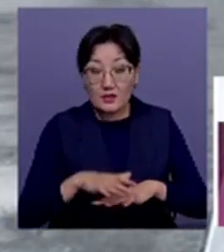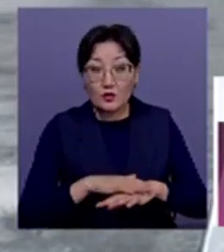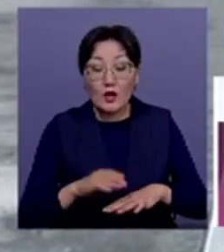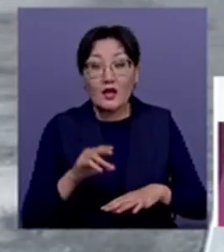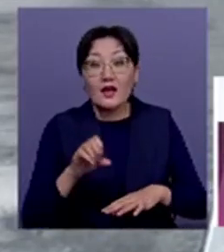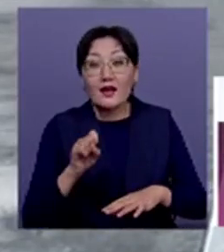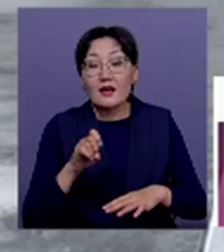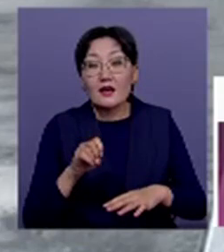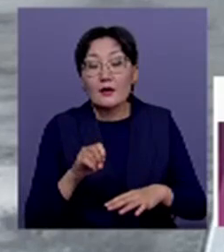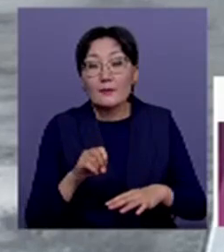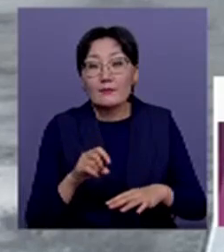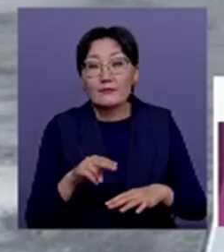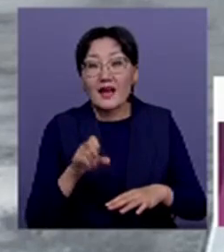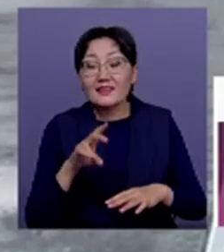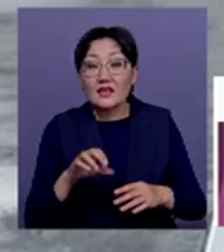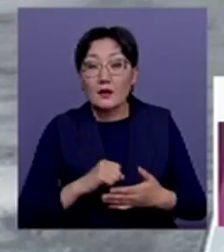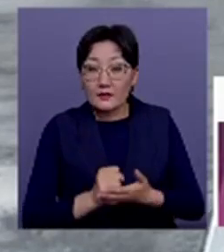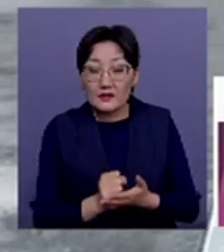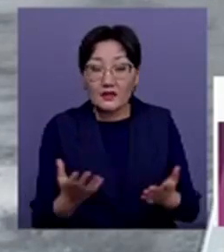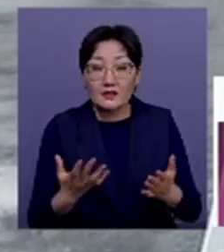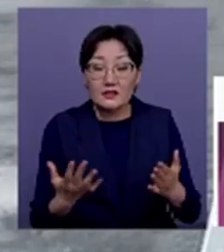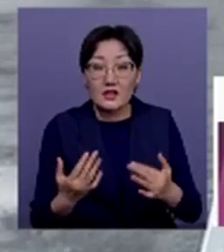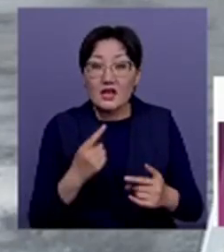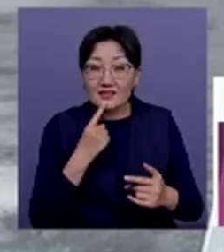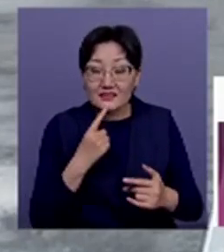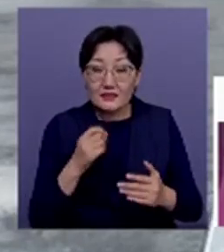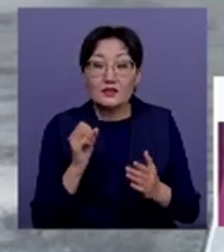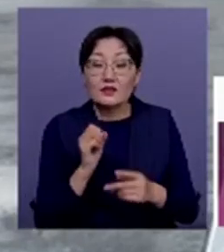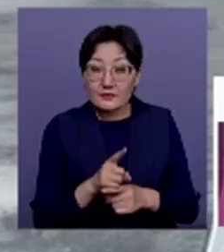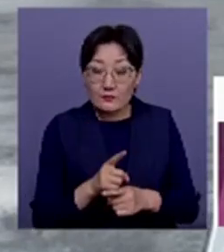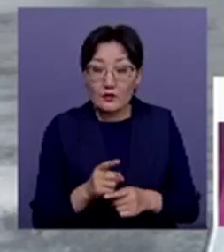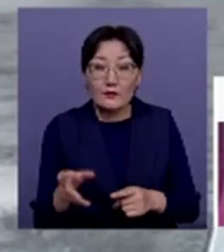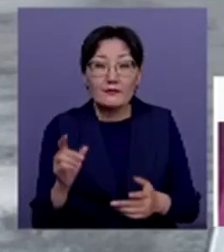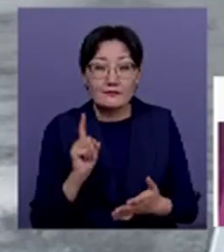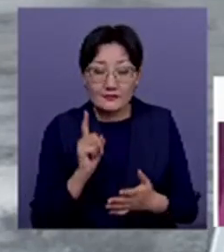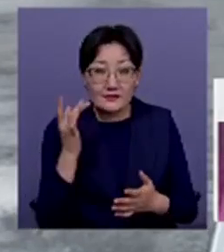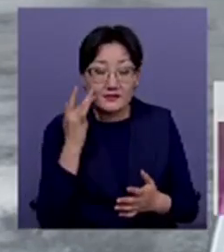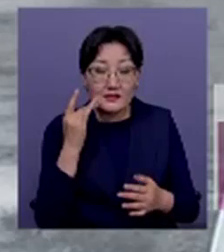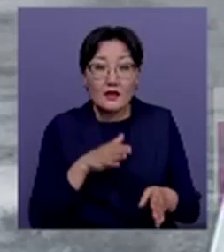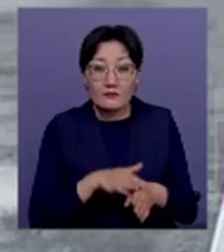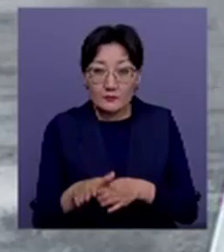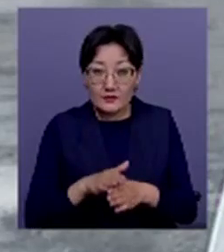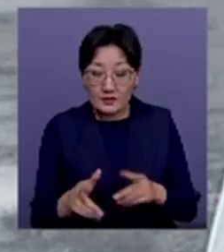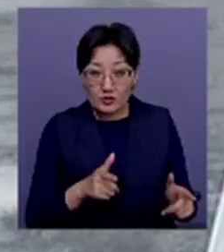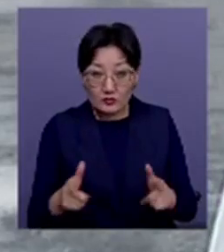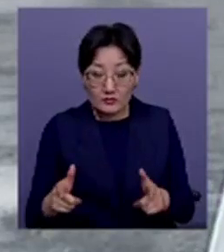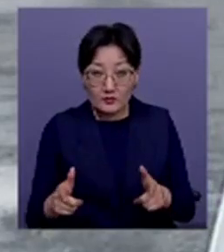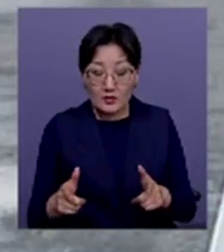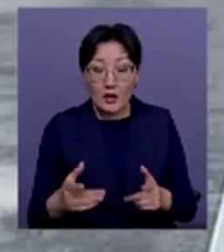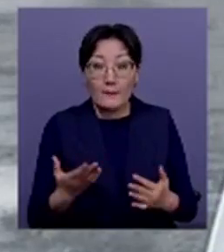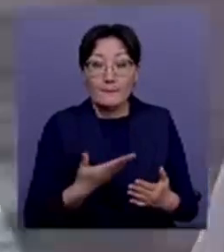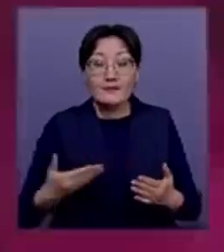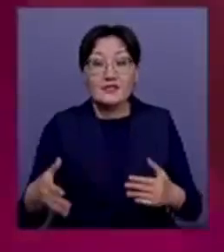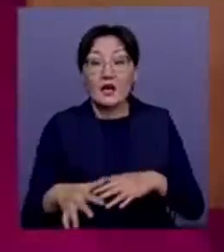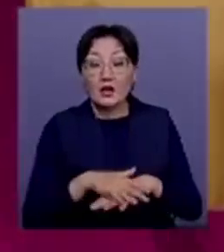қабылдадық. Сондықтан бізге қандай қиын тапсырма болса да біз оны бұлжыртпай орындауға дайынбыз. Біз